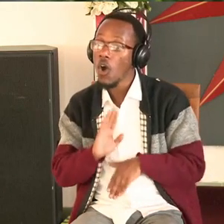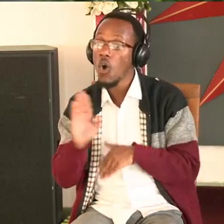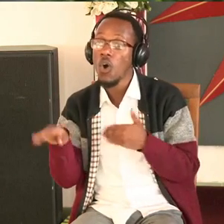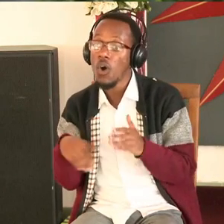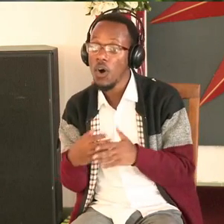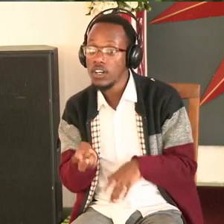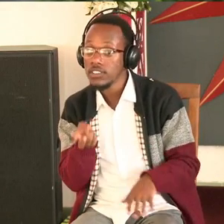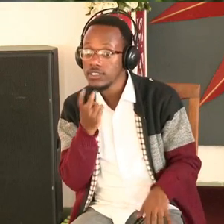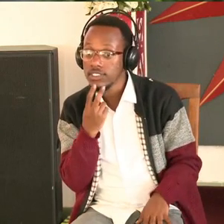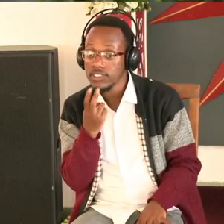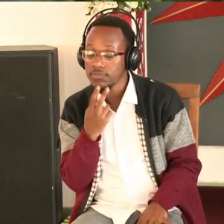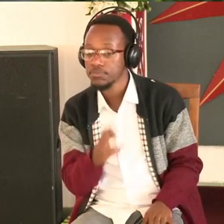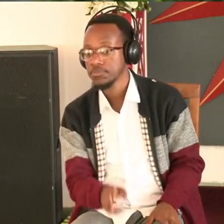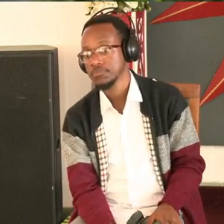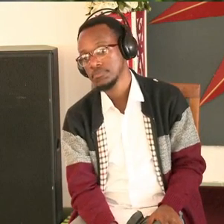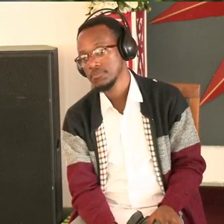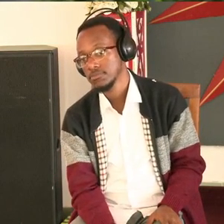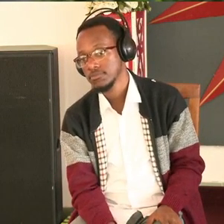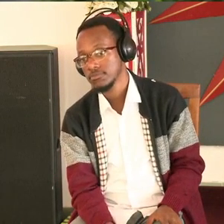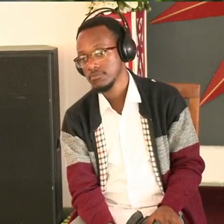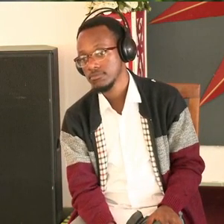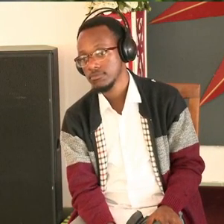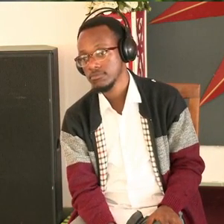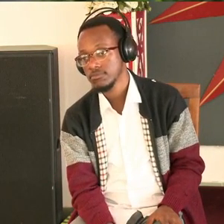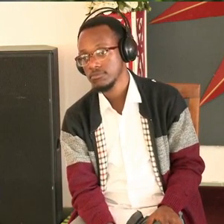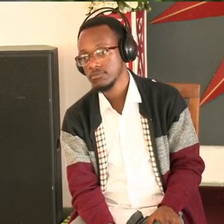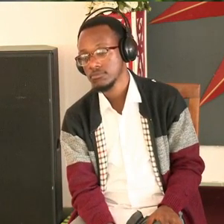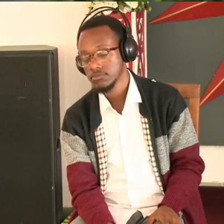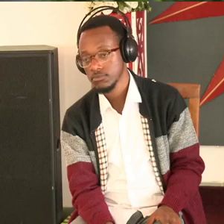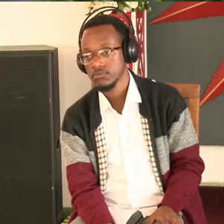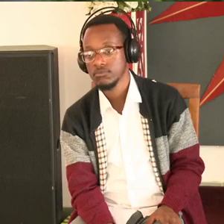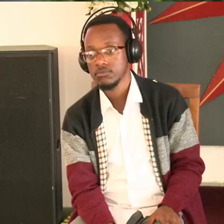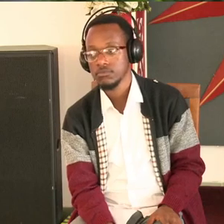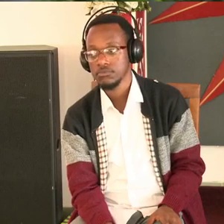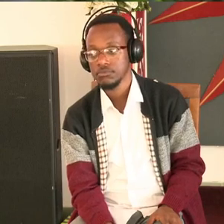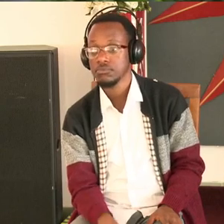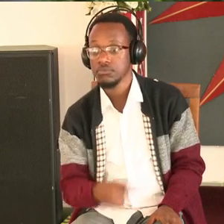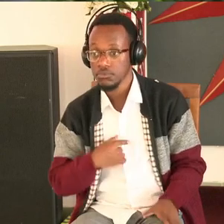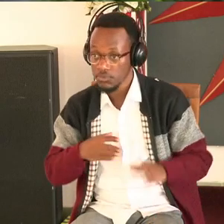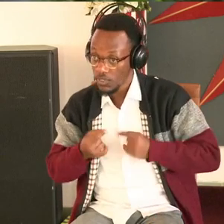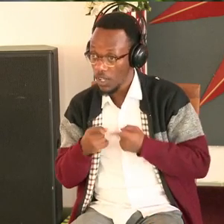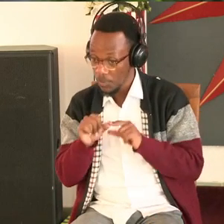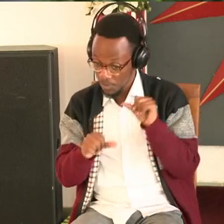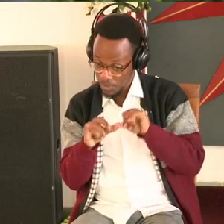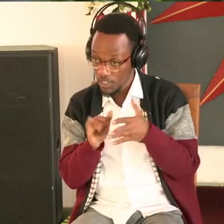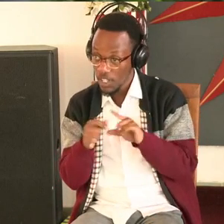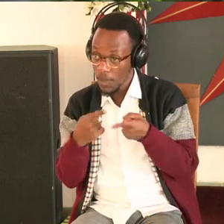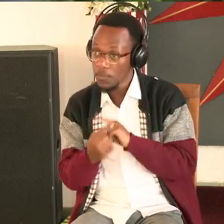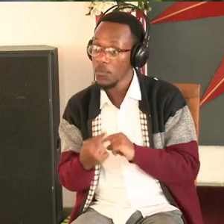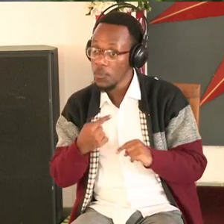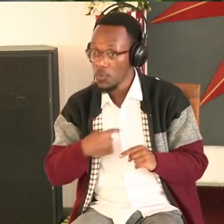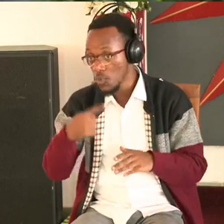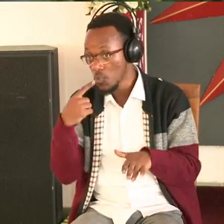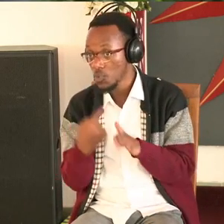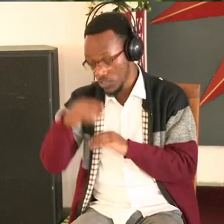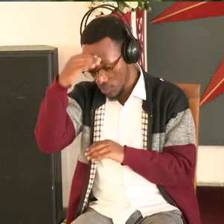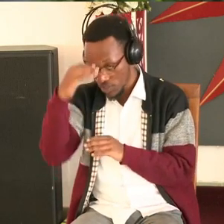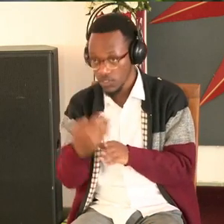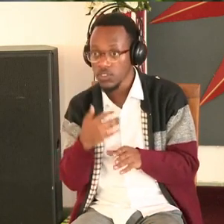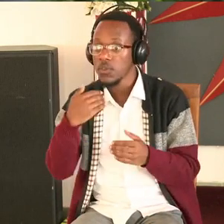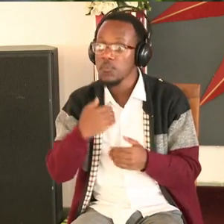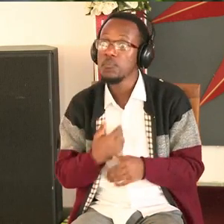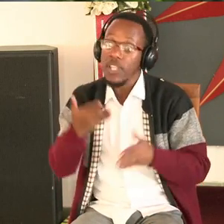nemera abansekera bose n'abavuga nabi bijyanye n'ibyo ariko noneho njyewe ibyo nizera nge